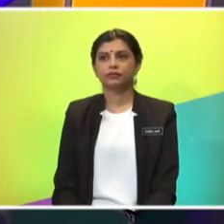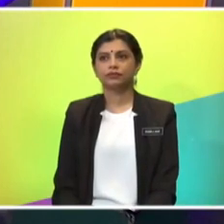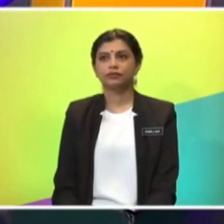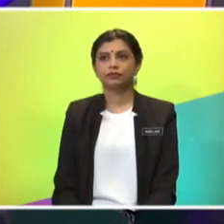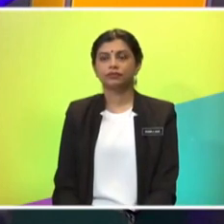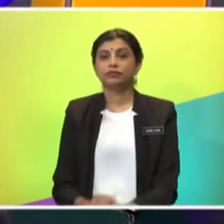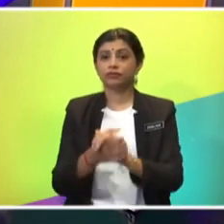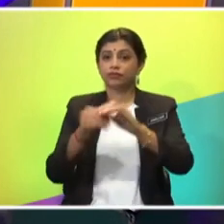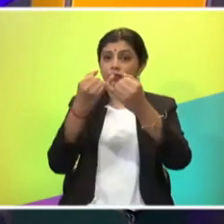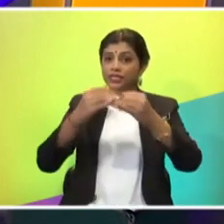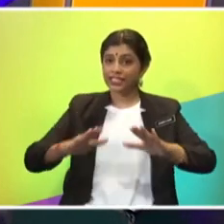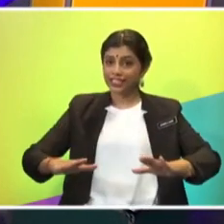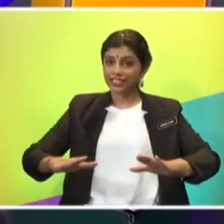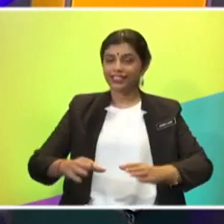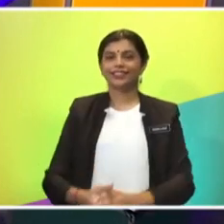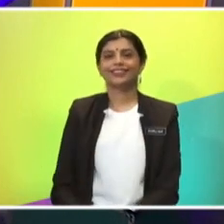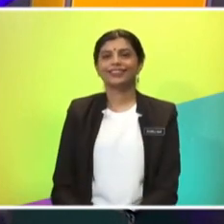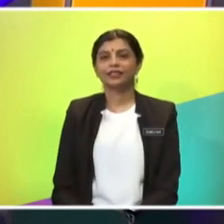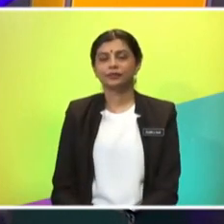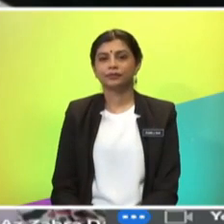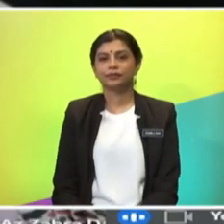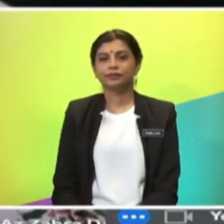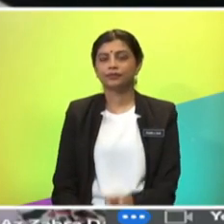Selamat sejahtera. Selamat sejahtera. Dan